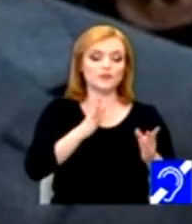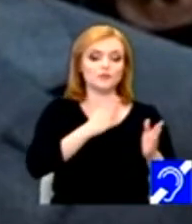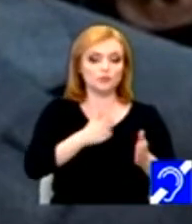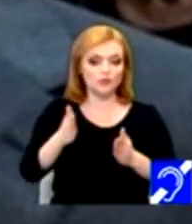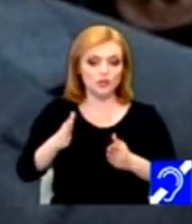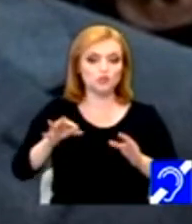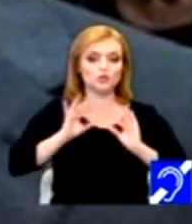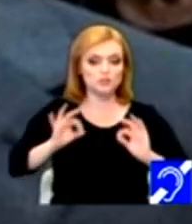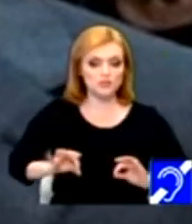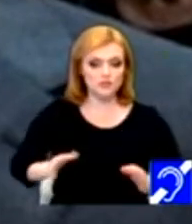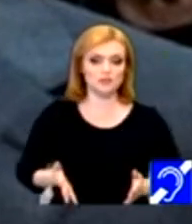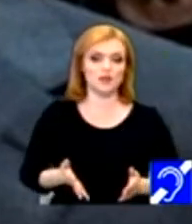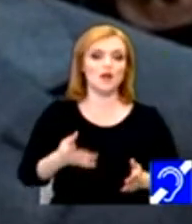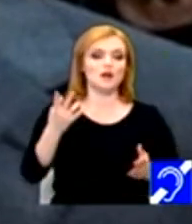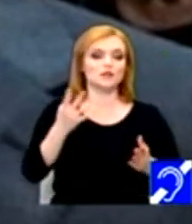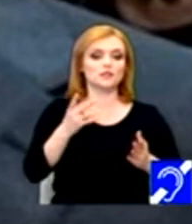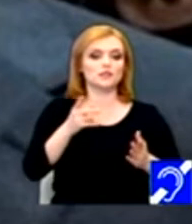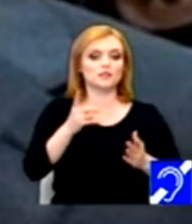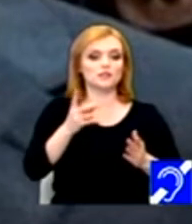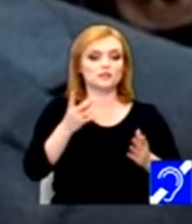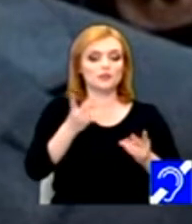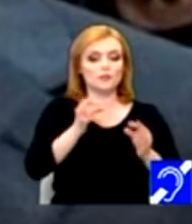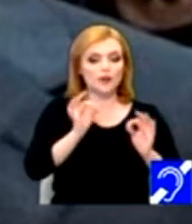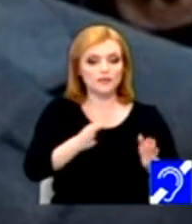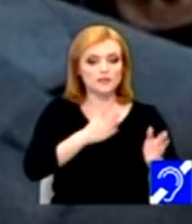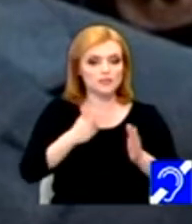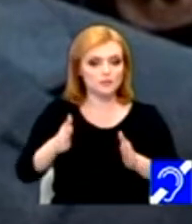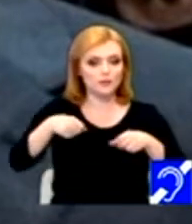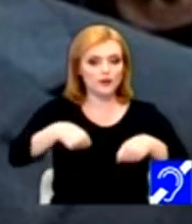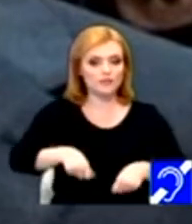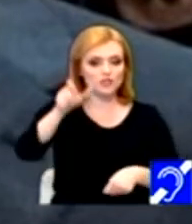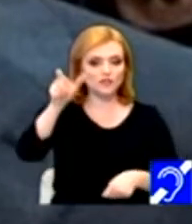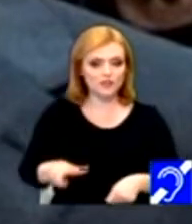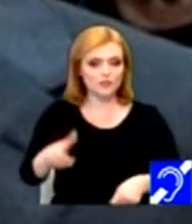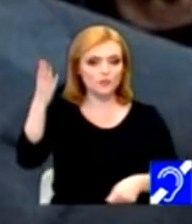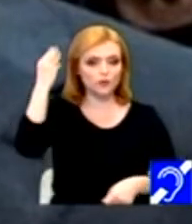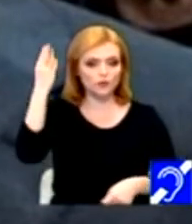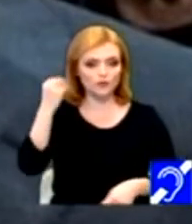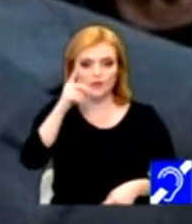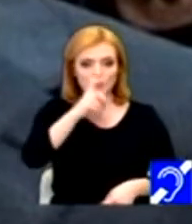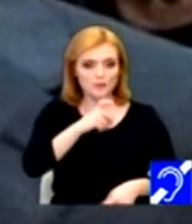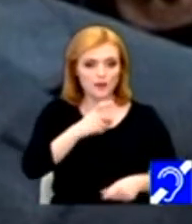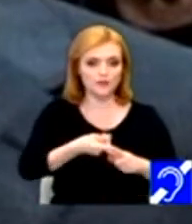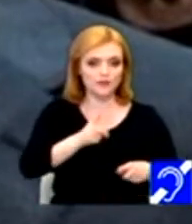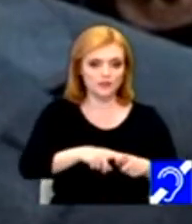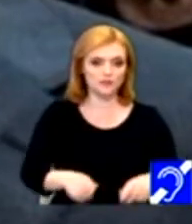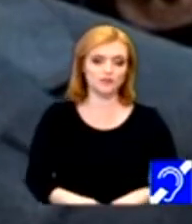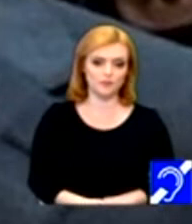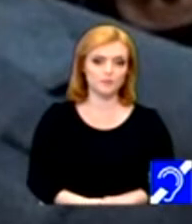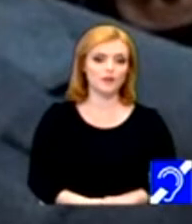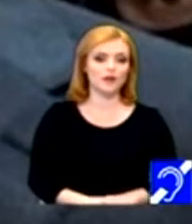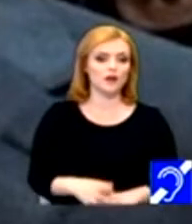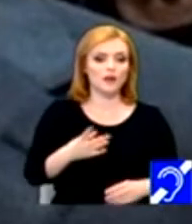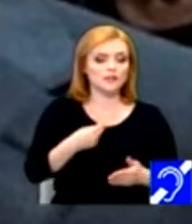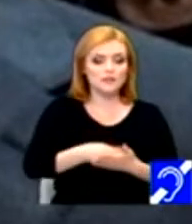nu înțeleg că, de fapt, prin prestația lor publică aduc atingerea anume acestor valori. Vlad Filat nu a cerut niciodată susținerea vreunui